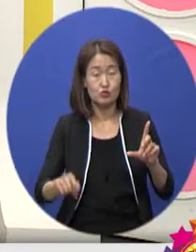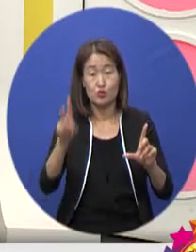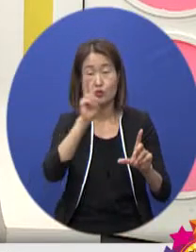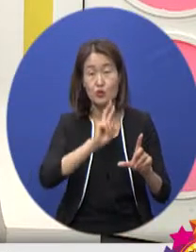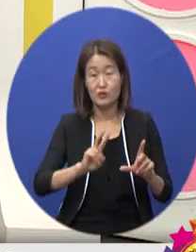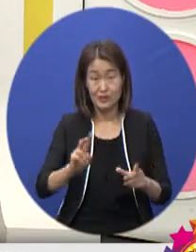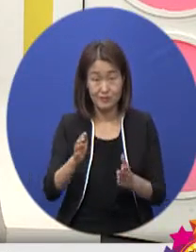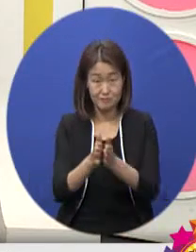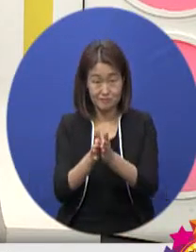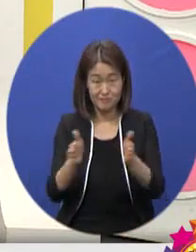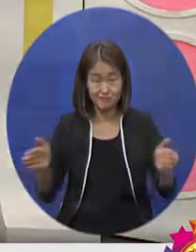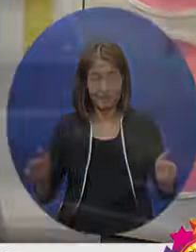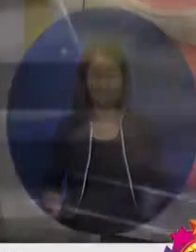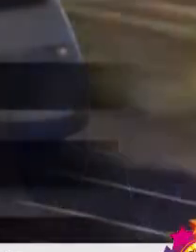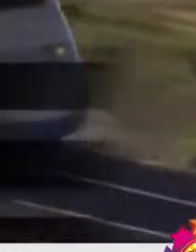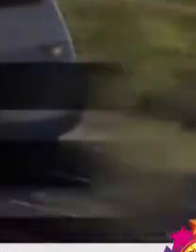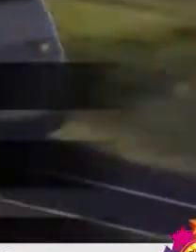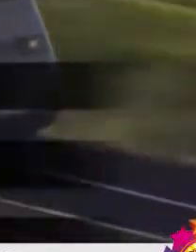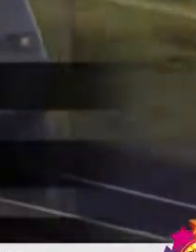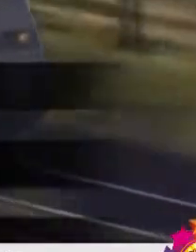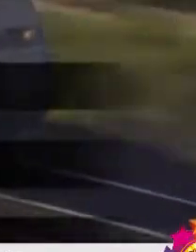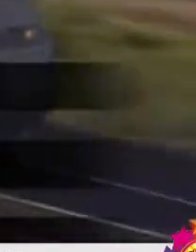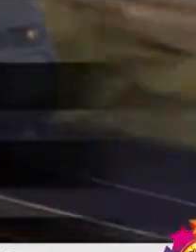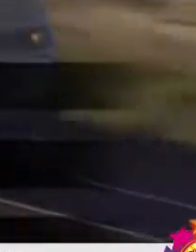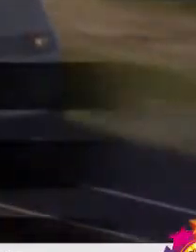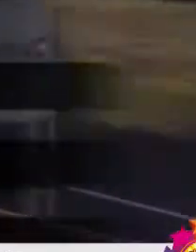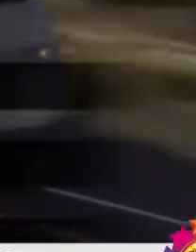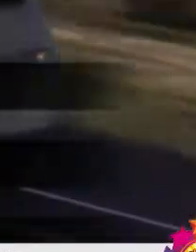불러주십니다. 임진각.